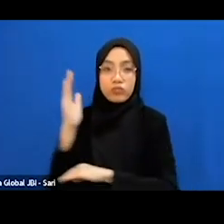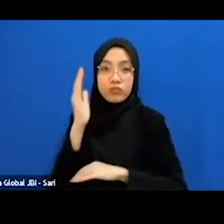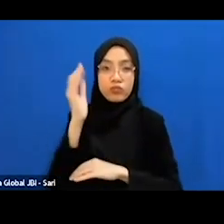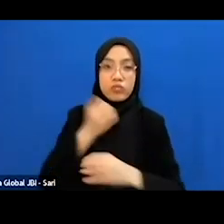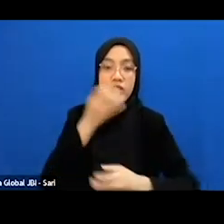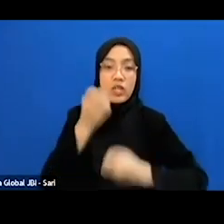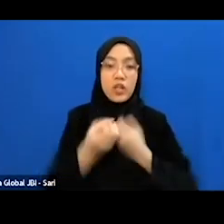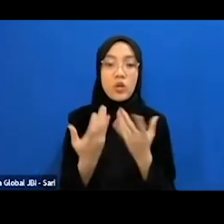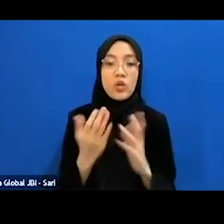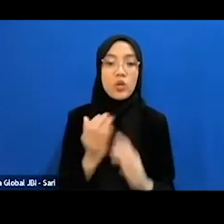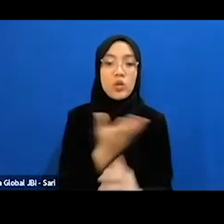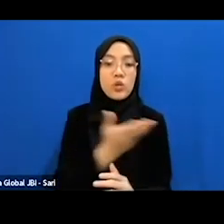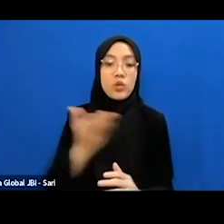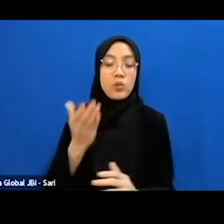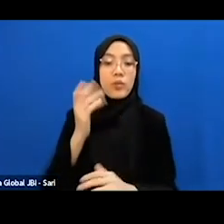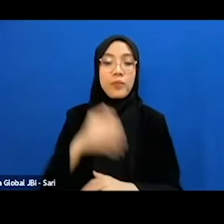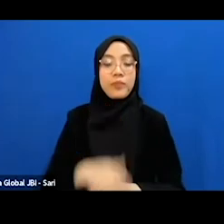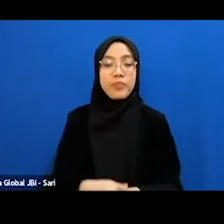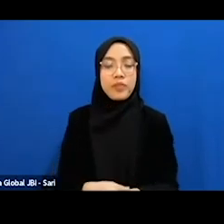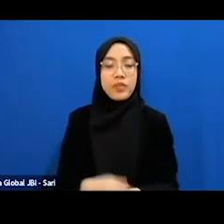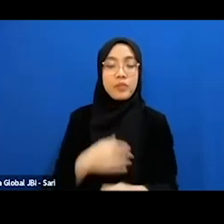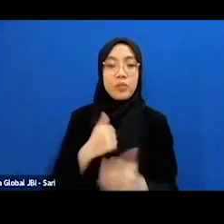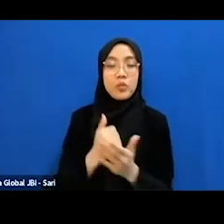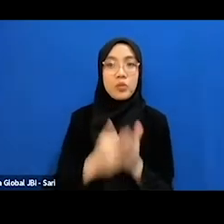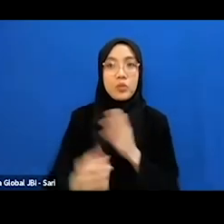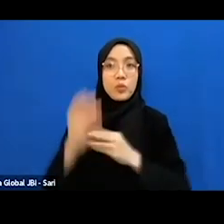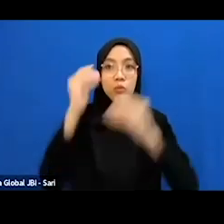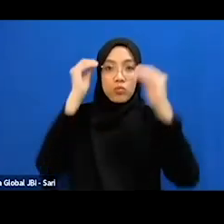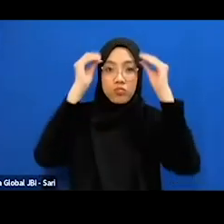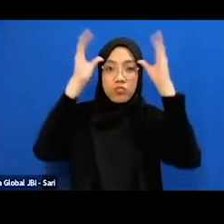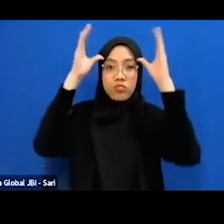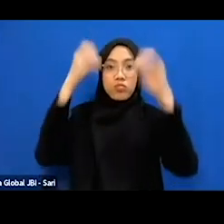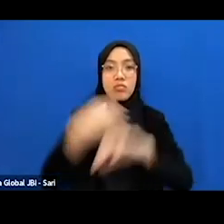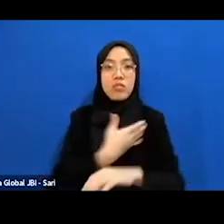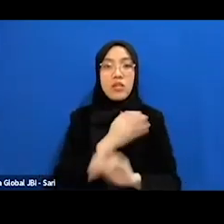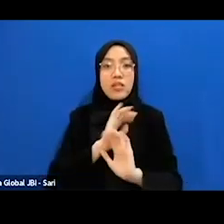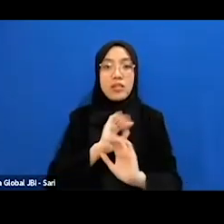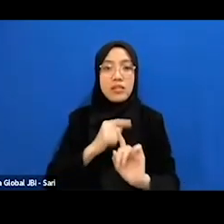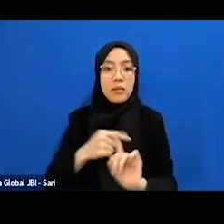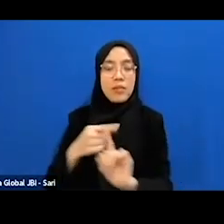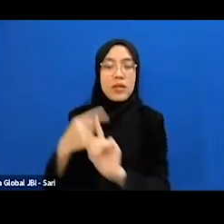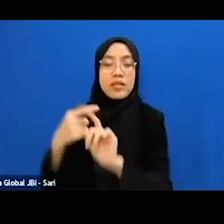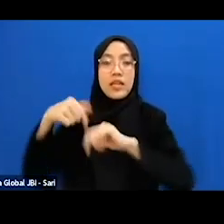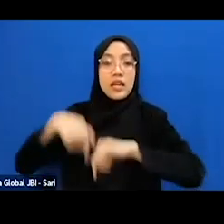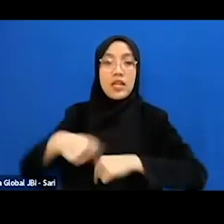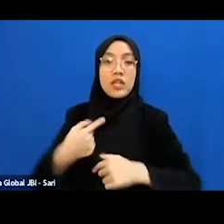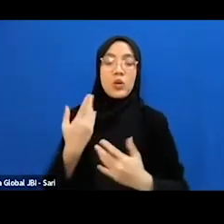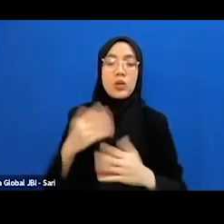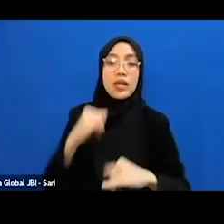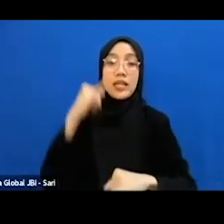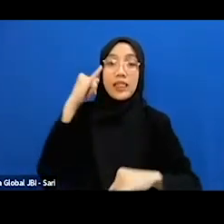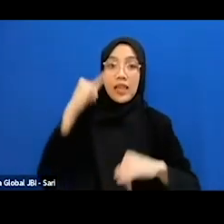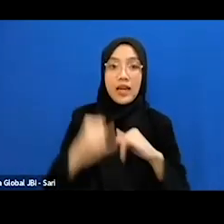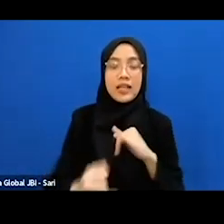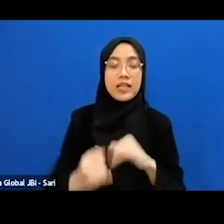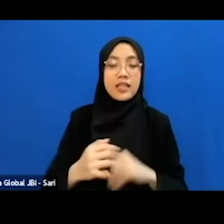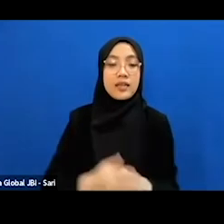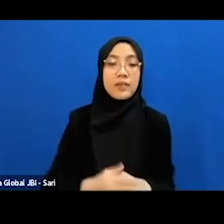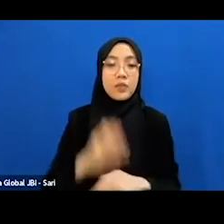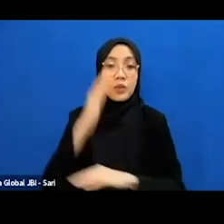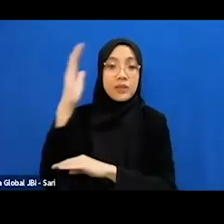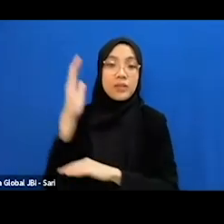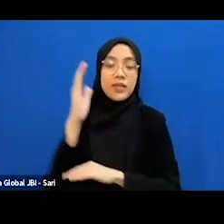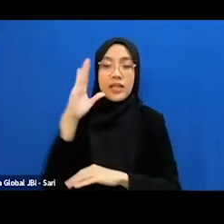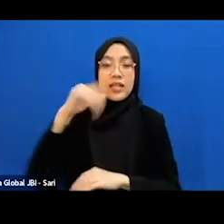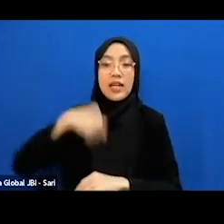para narasumber dan juga penanggap sangat Sunda Insight sekali dan Oke sekarang kita sudah tiba di sesi terakhir webinar